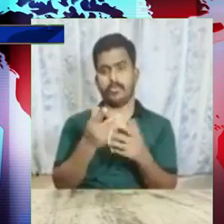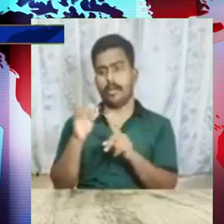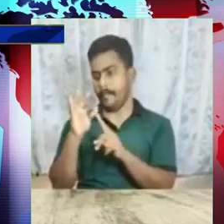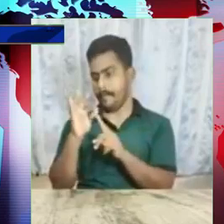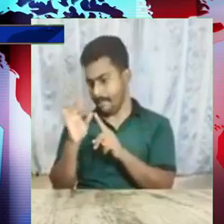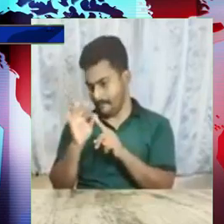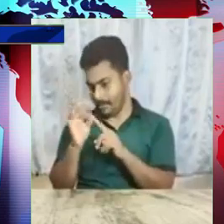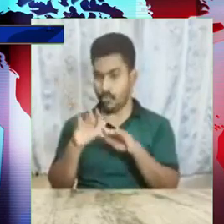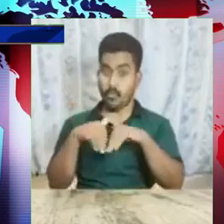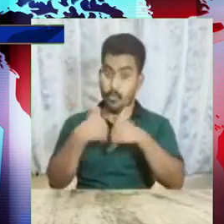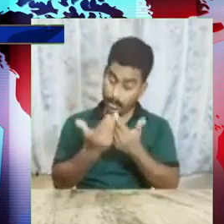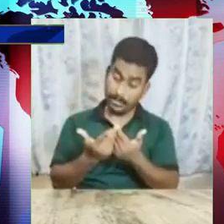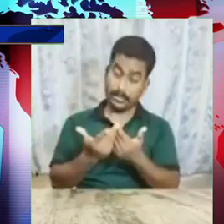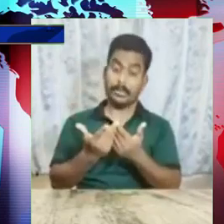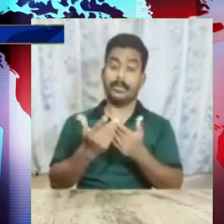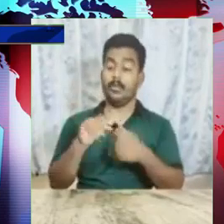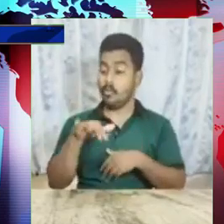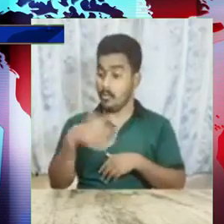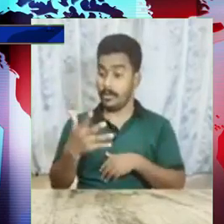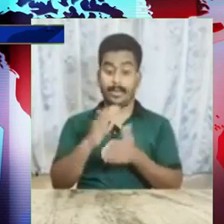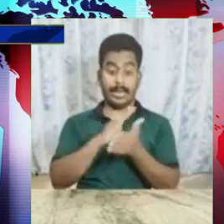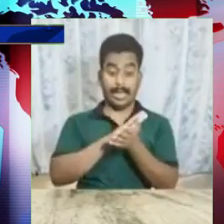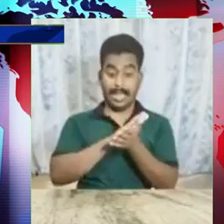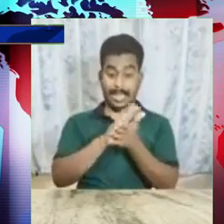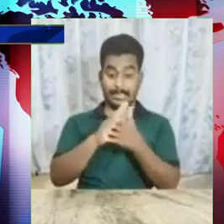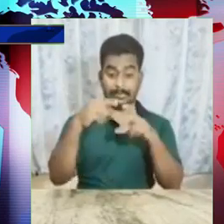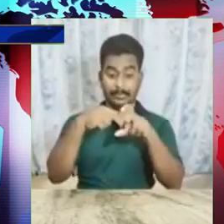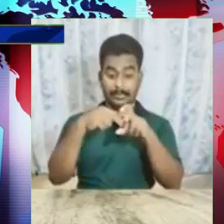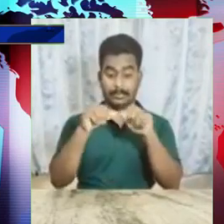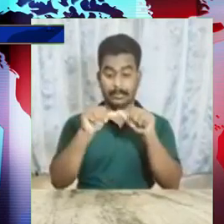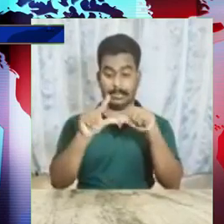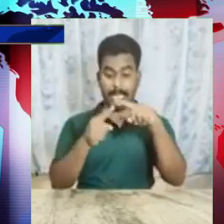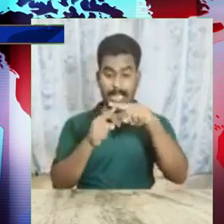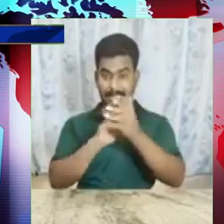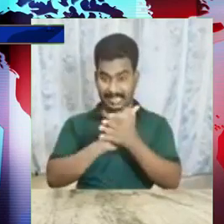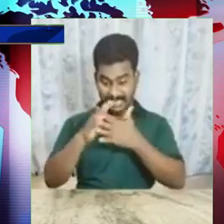ലഭ്യമല്ല. ആ പ്രശ്നം പരിഹരിക്കുന്നതിന്